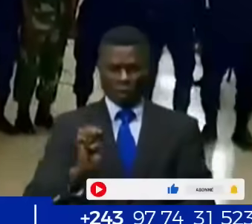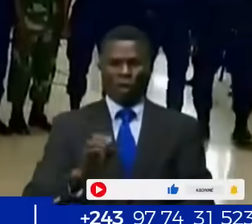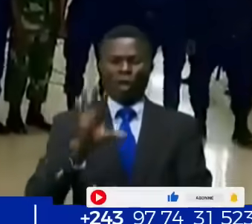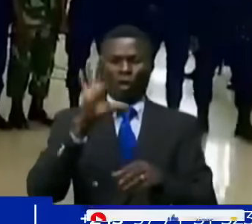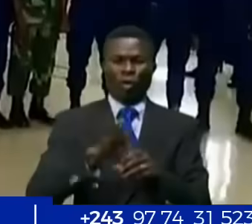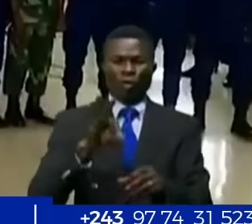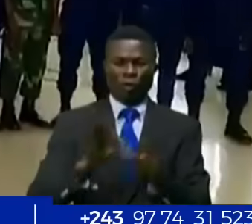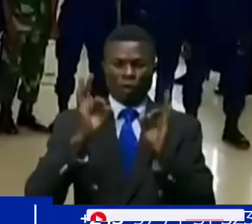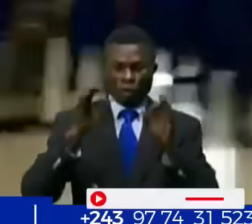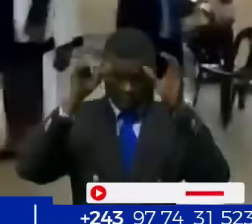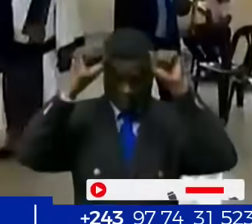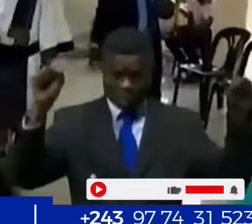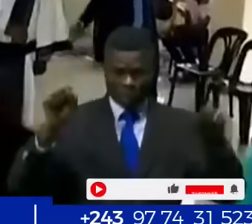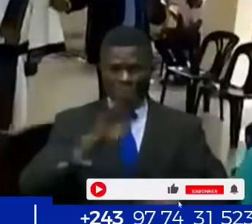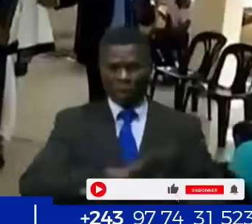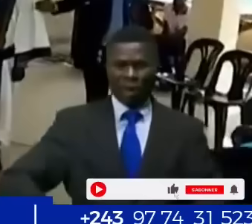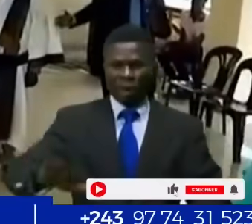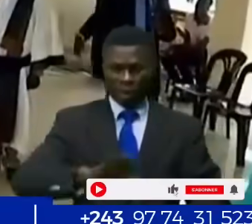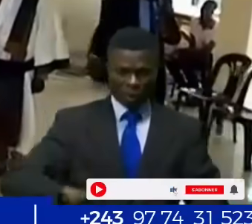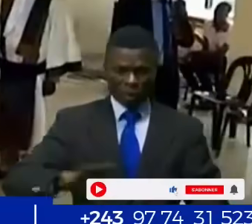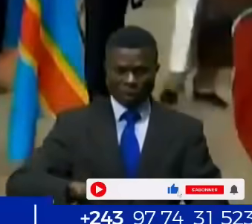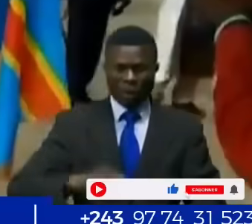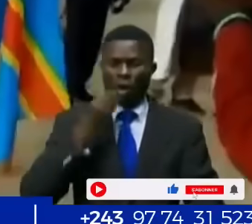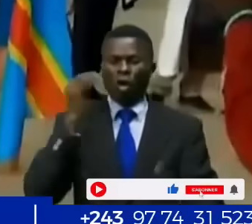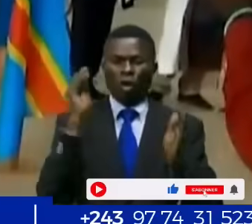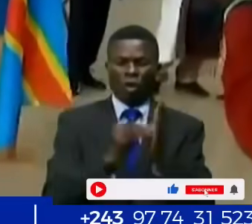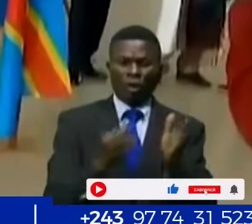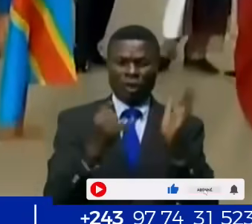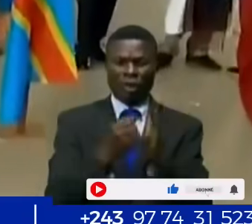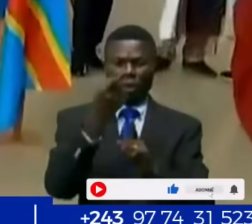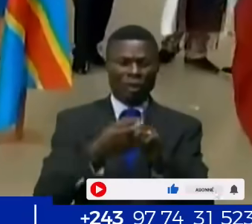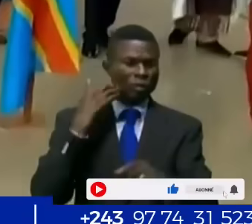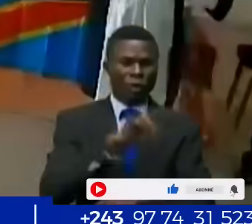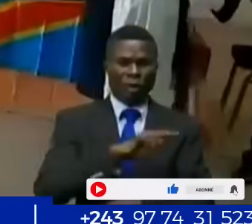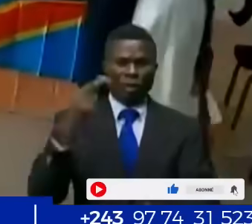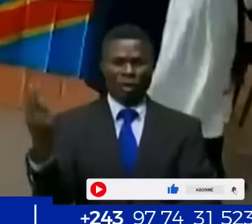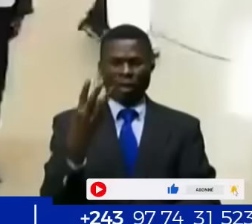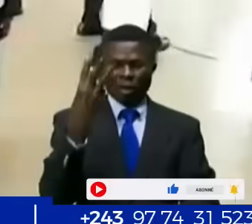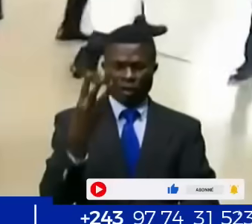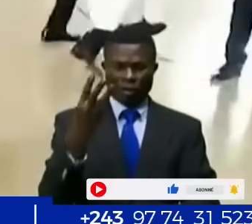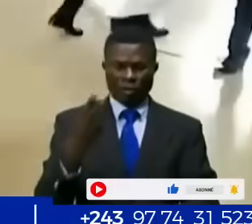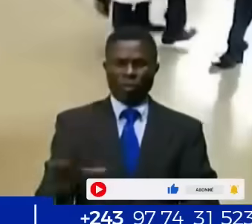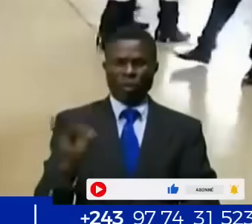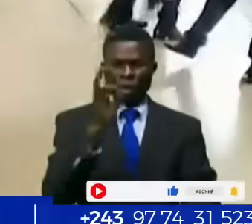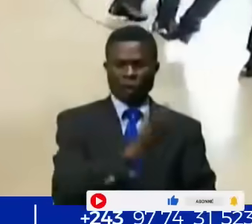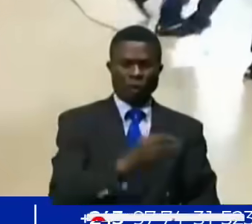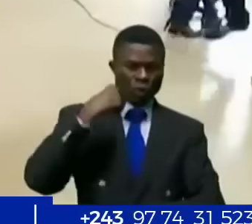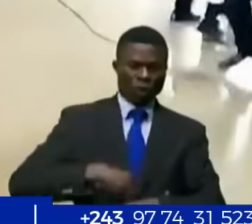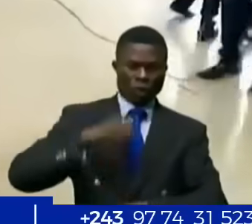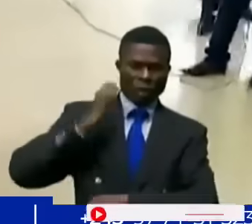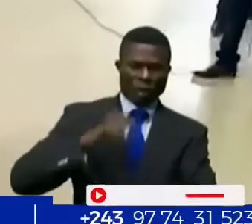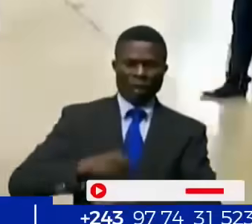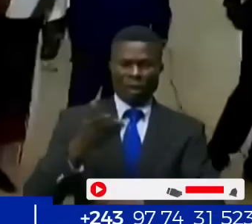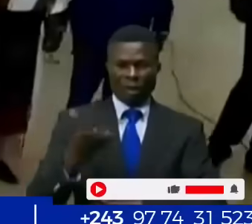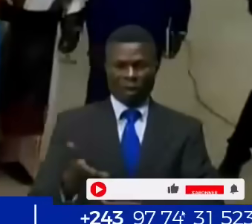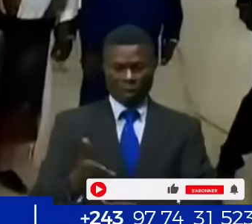le président de la République à la suite de son ordonnance du 6 juin 2023 pour la nomination des magistrats civils du ministère public.